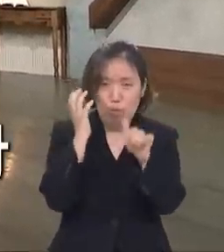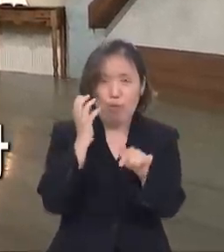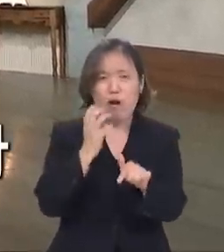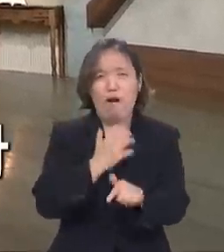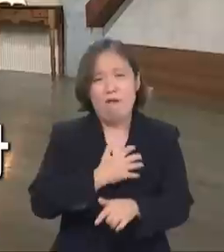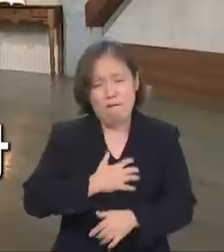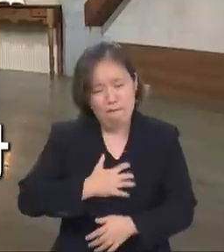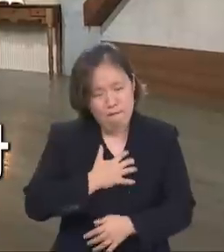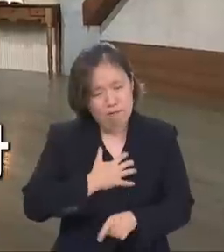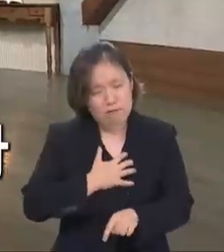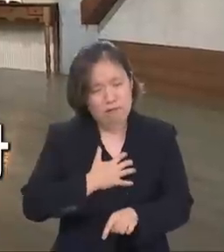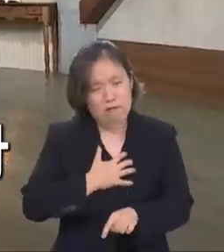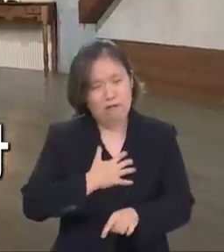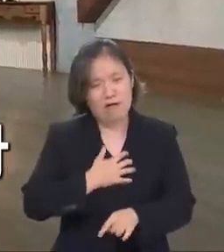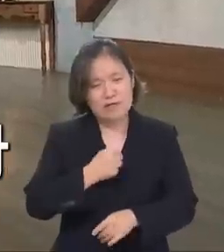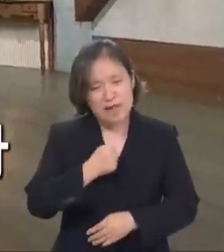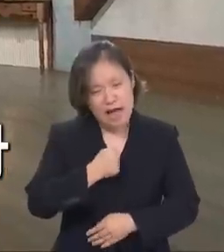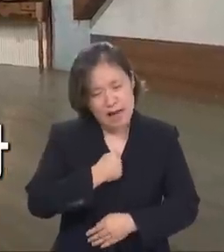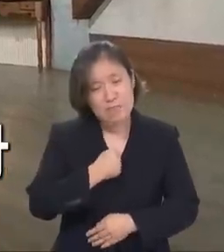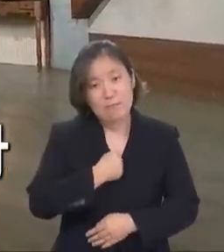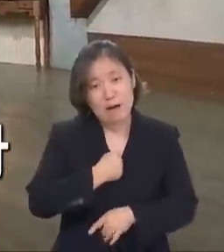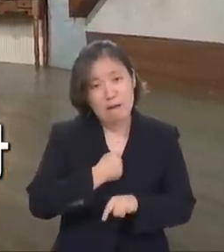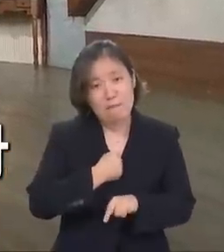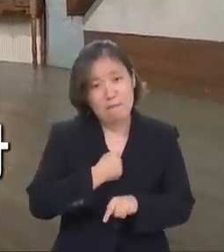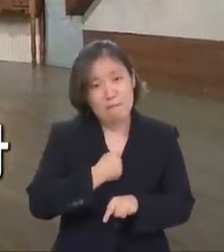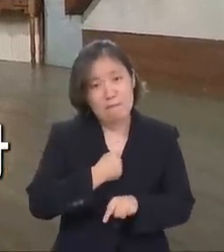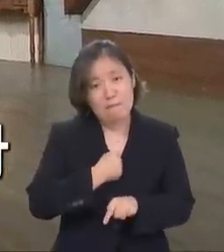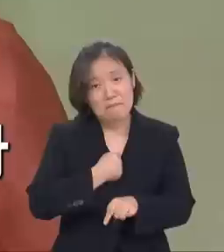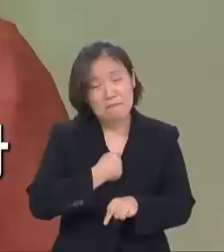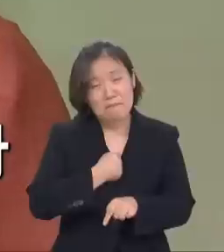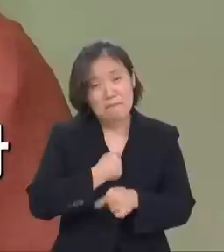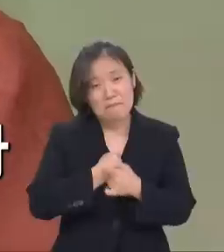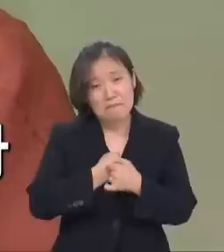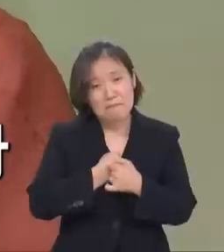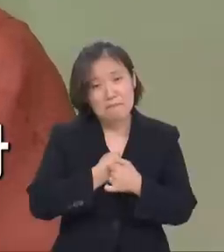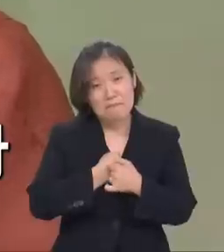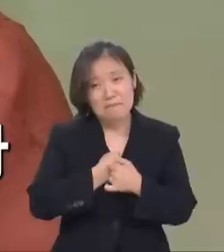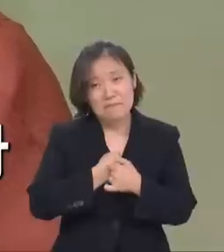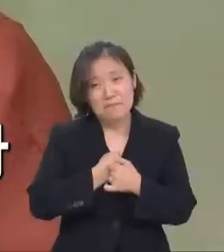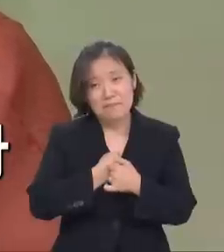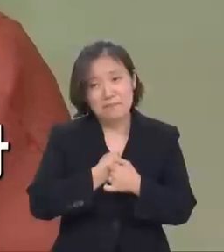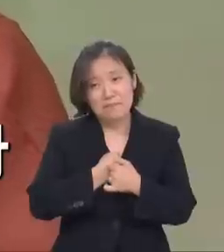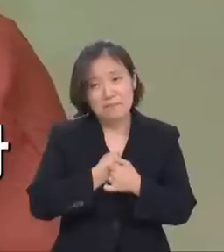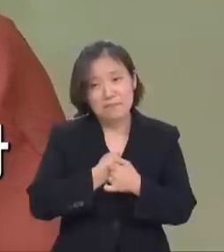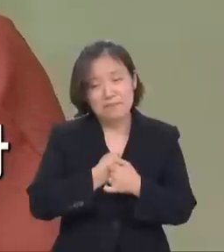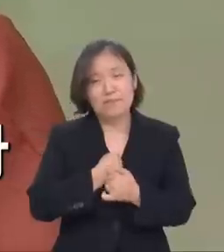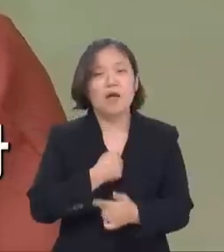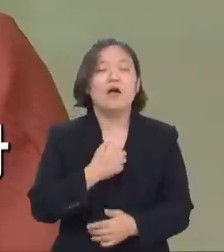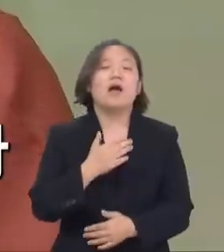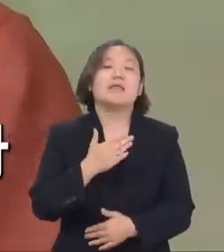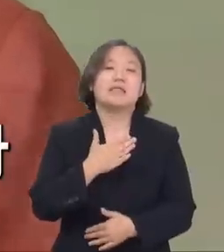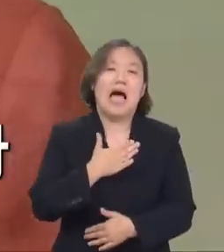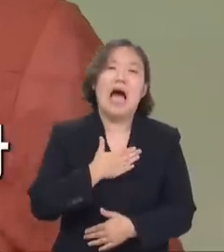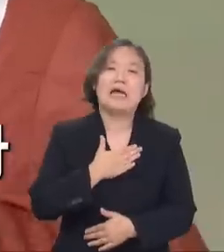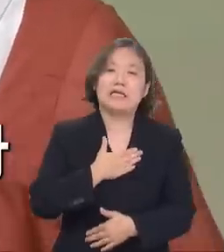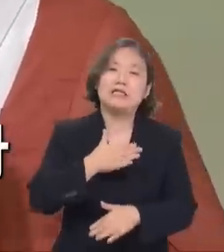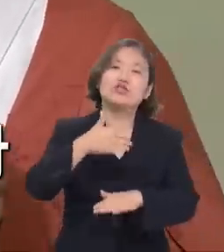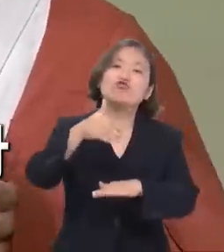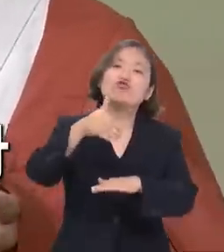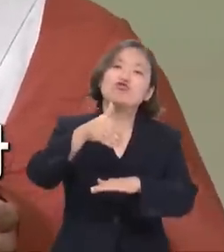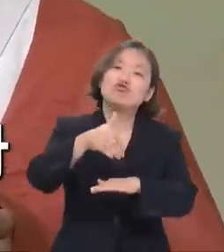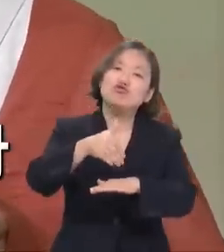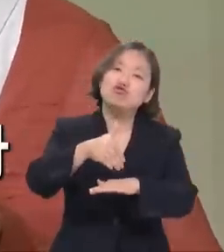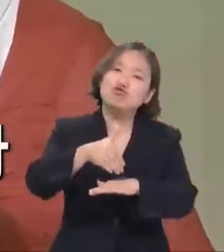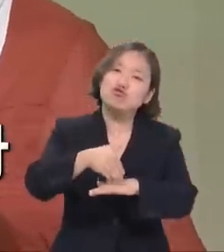역경과이 고통과이 괴로움을 나를 수행시켜 주는